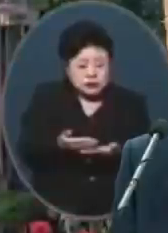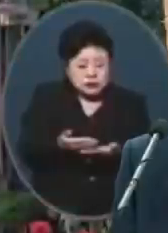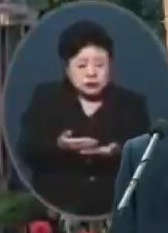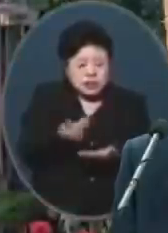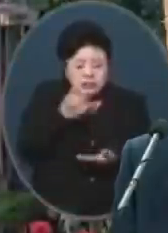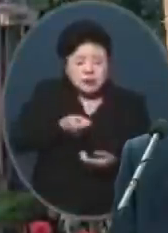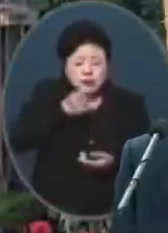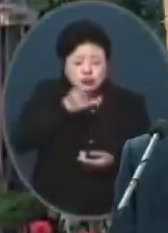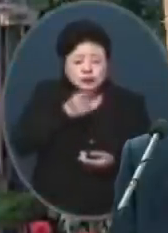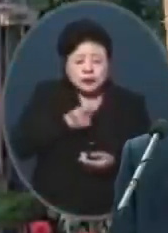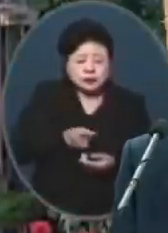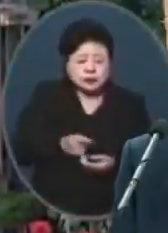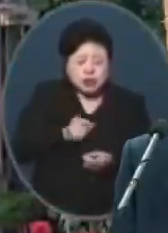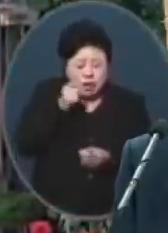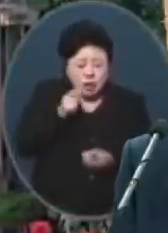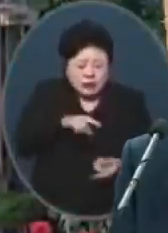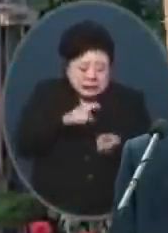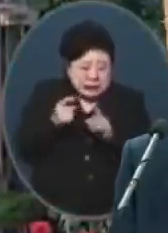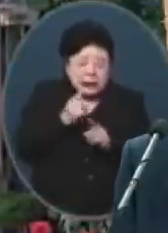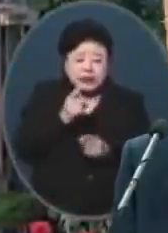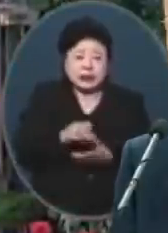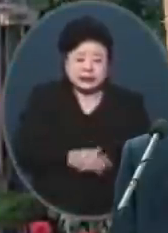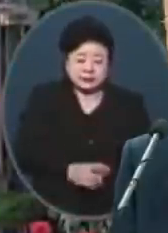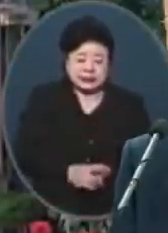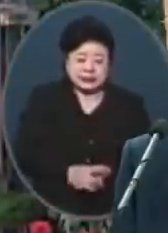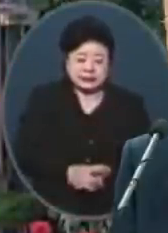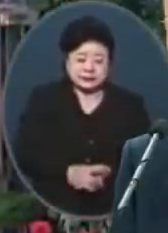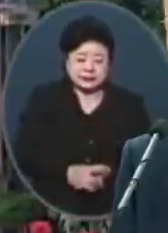마시고 영원히 살아난 사람은